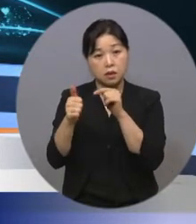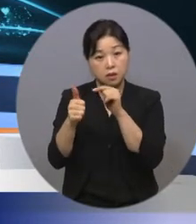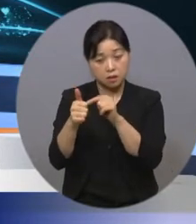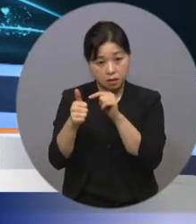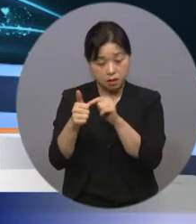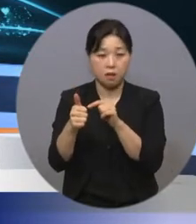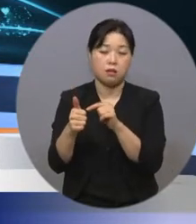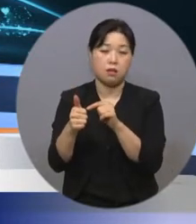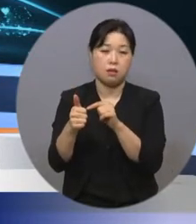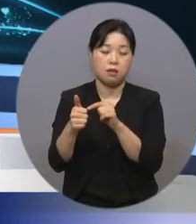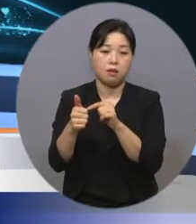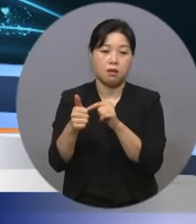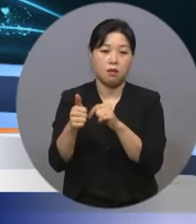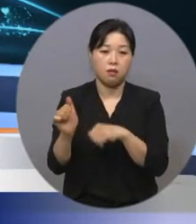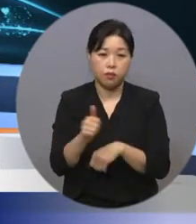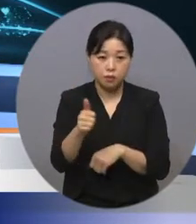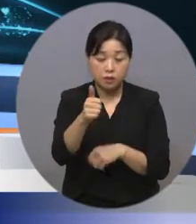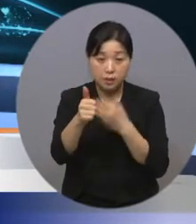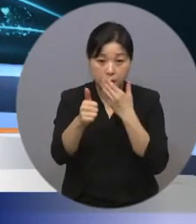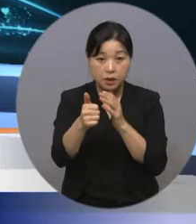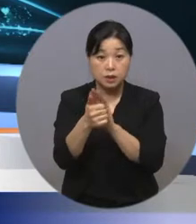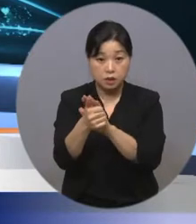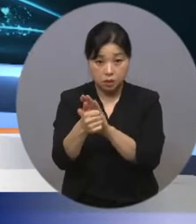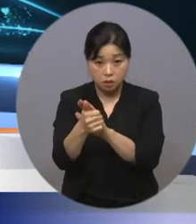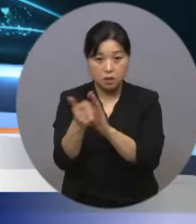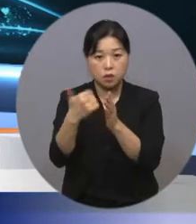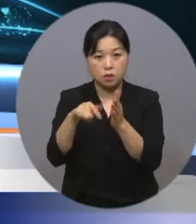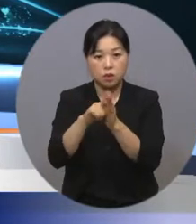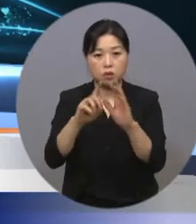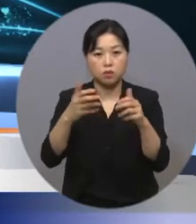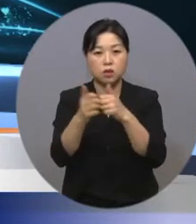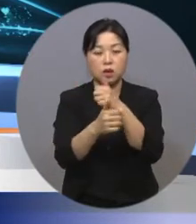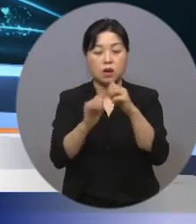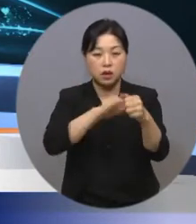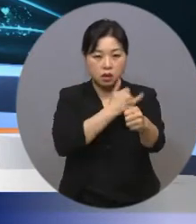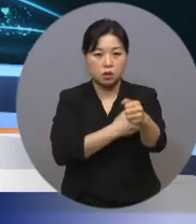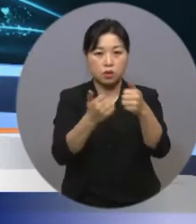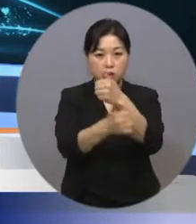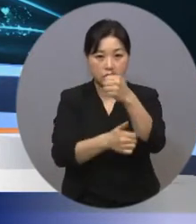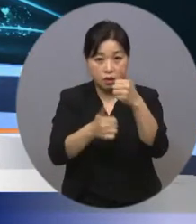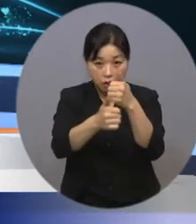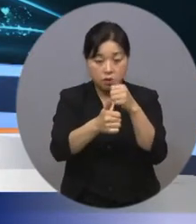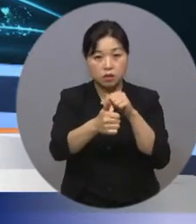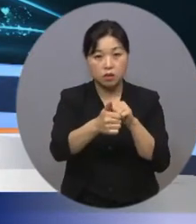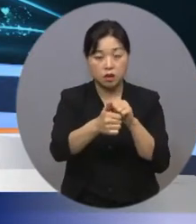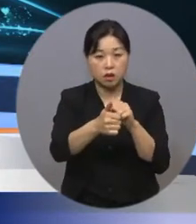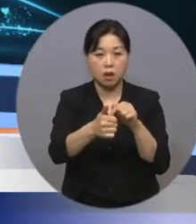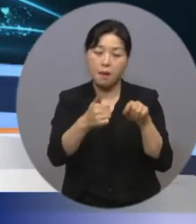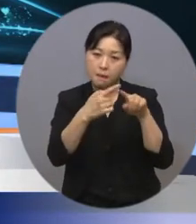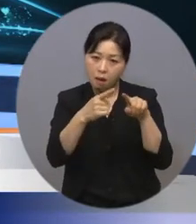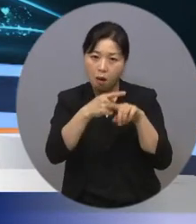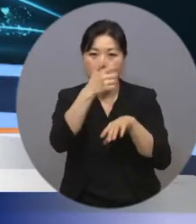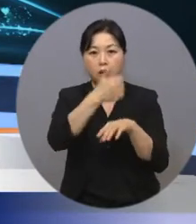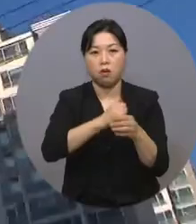한다는 국가인권위원회의 판단 결과가 나왔습니다. 자세한 내용 박성용 기자가 전합니다.